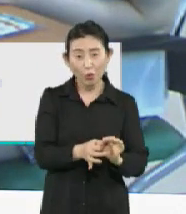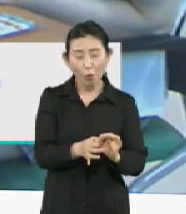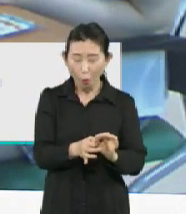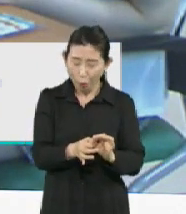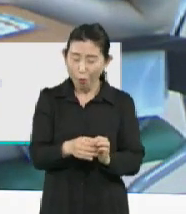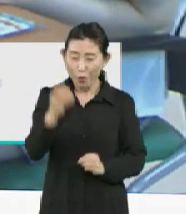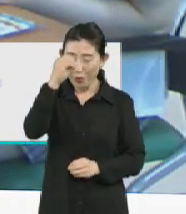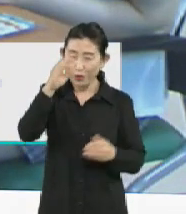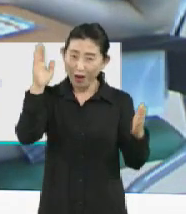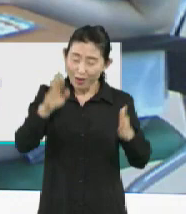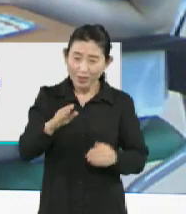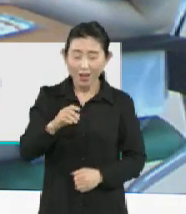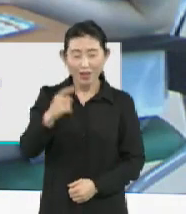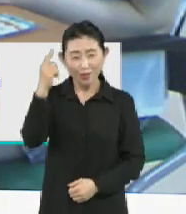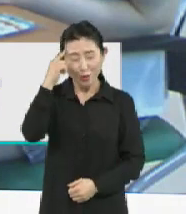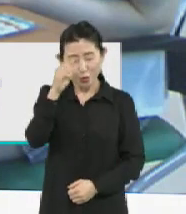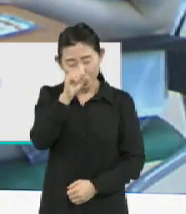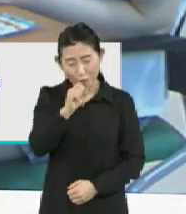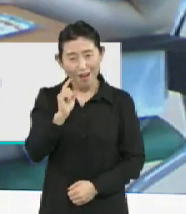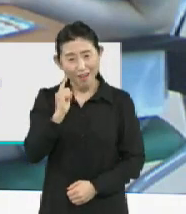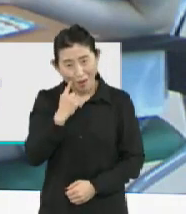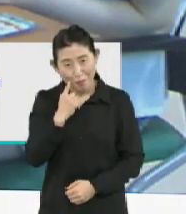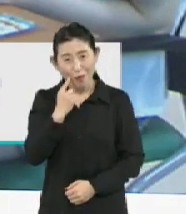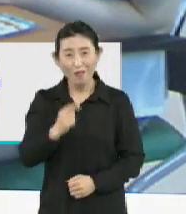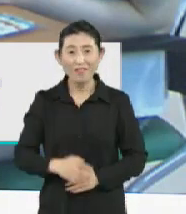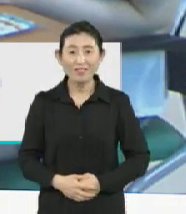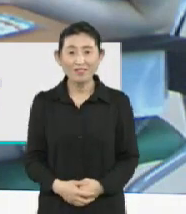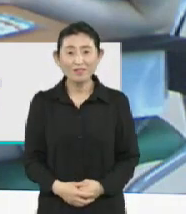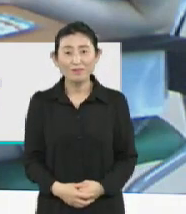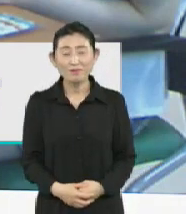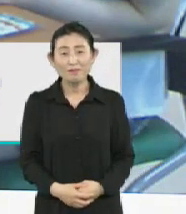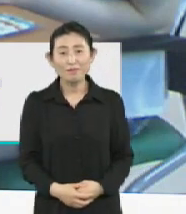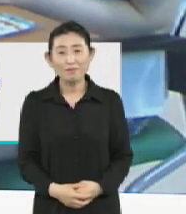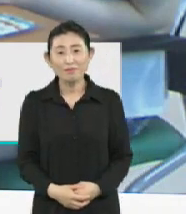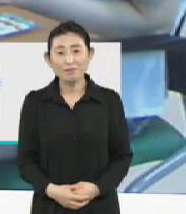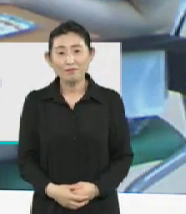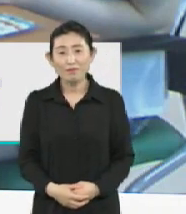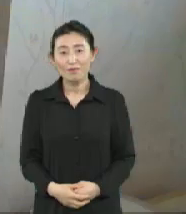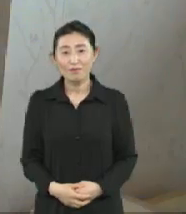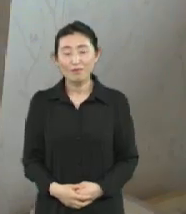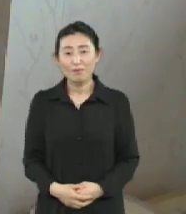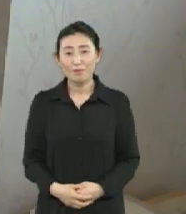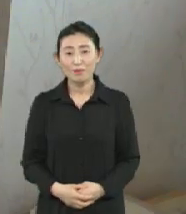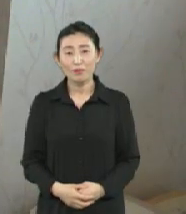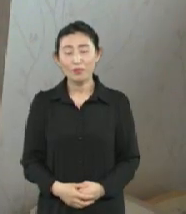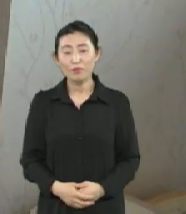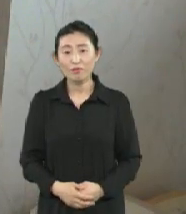고교생들이 어떻게 이렇게 기특한 활동을 이어왔을까요? 최은호 기자가 취재했습니다.